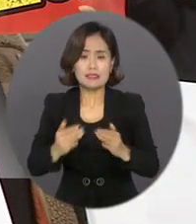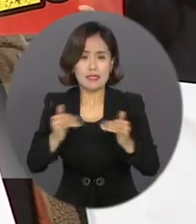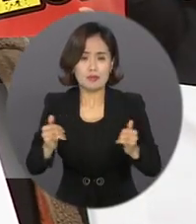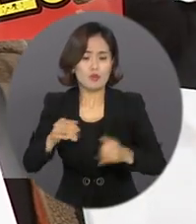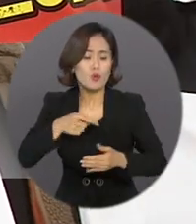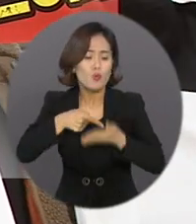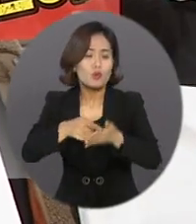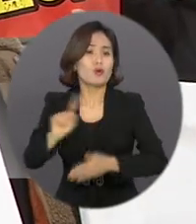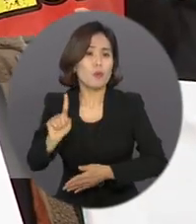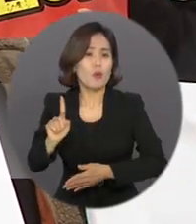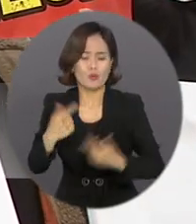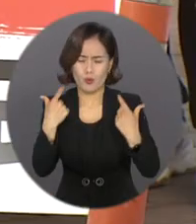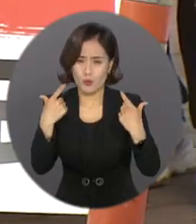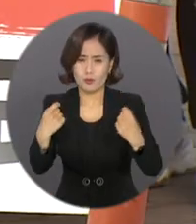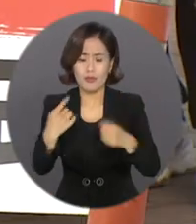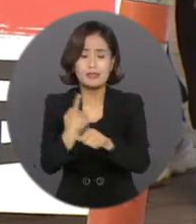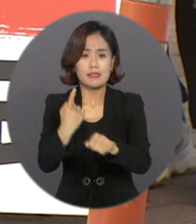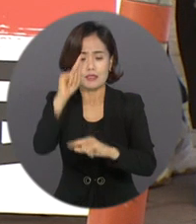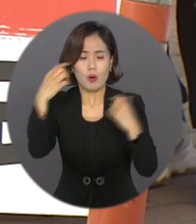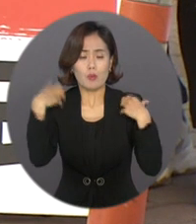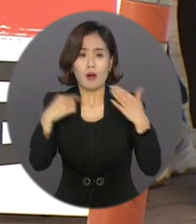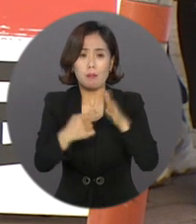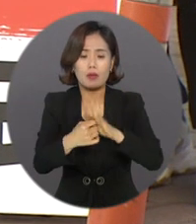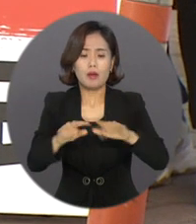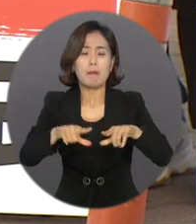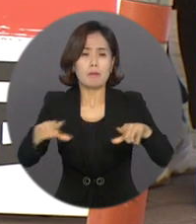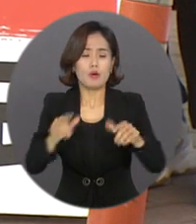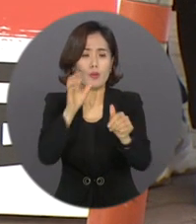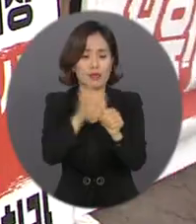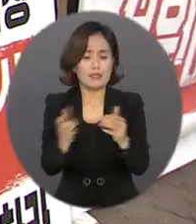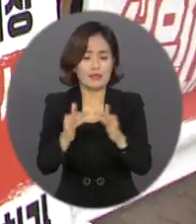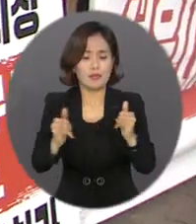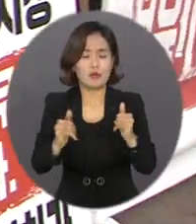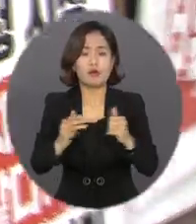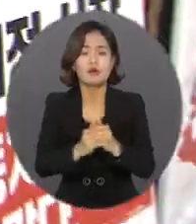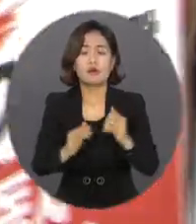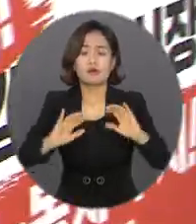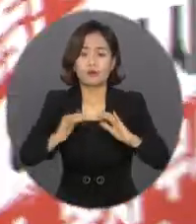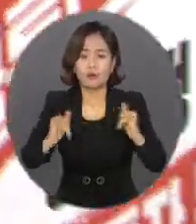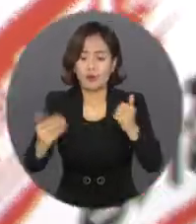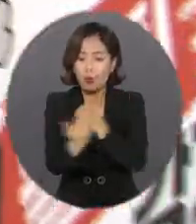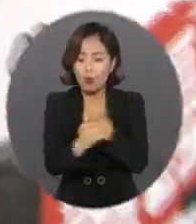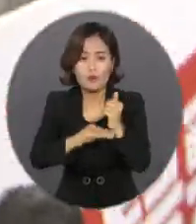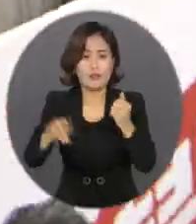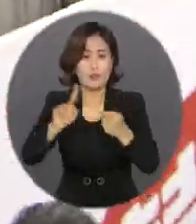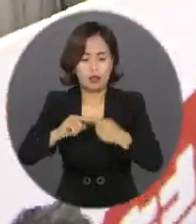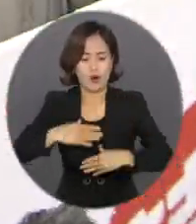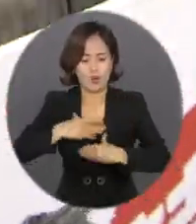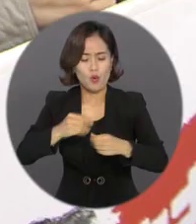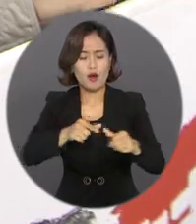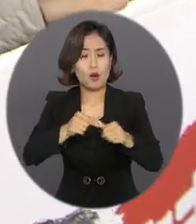요구는 한결같습니다. 지난해 정부가 발표한 민간위탁 노동자 근로조건 보호 가이드라인에 따라 고용